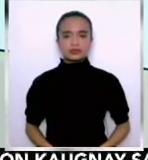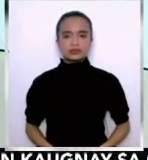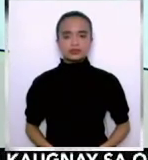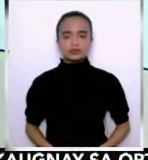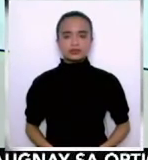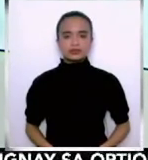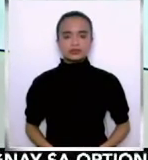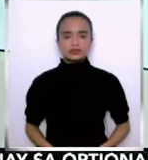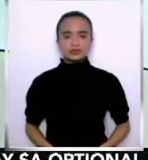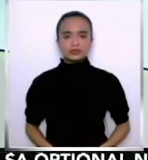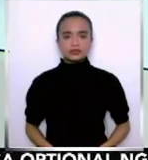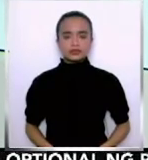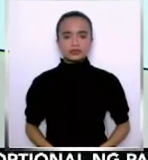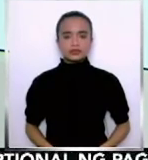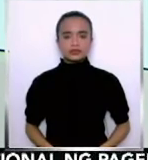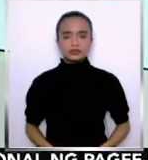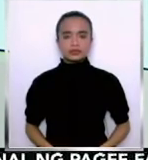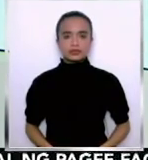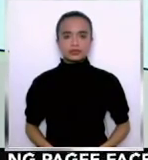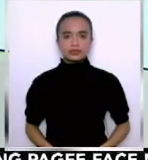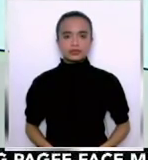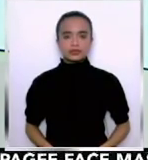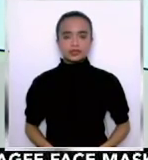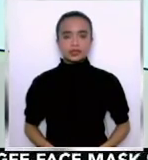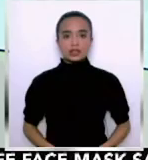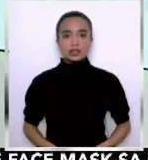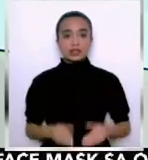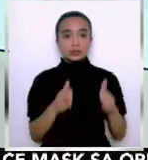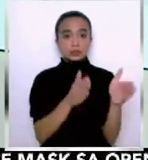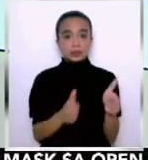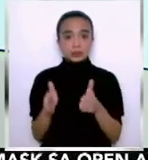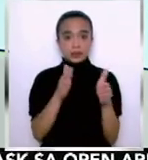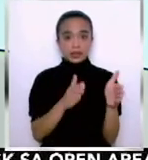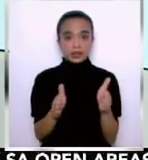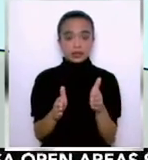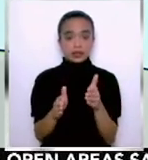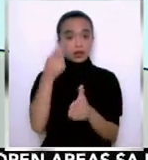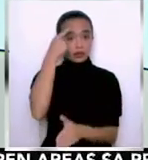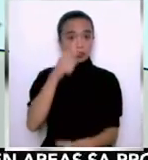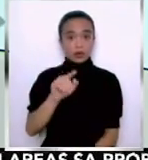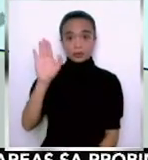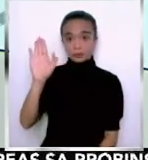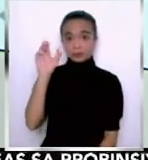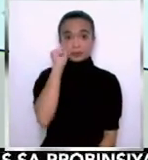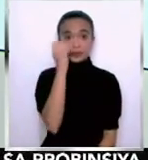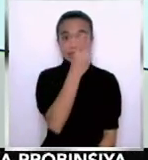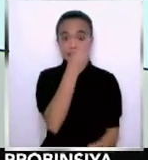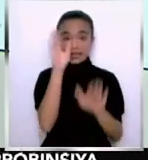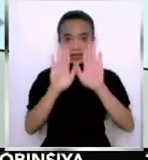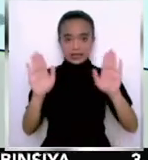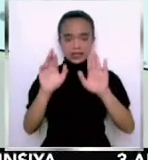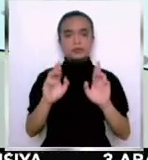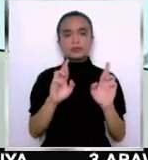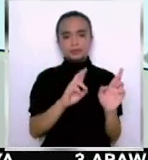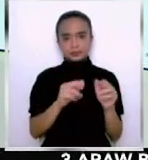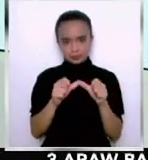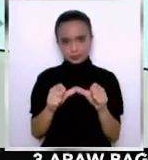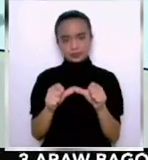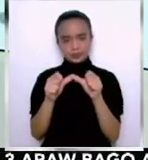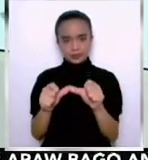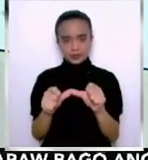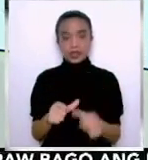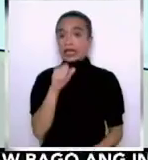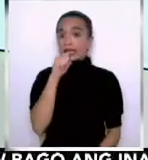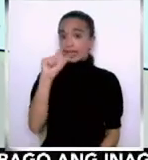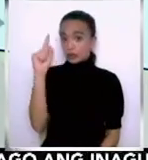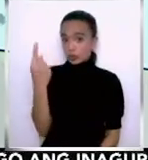Tuloy-tuloy ang ikinakasang paghahanda sa inaugurasyon ni Vice President-elect Sara Duterte sa Linggo. Bukod sa seguridad, handa na rin ang